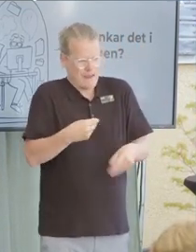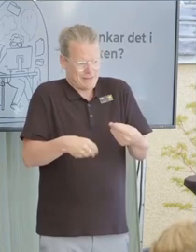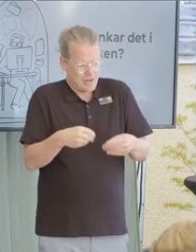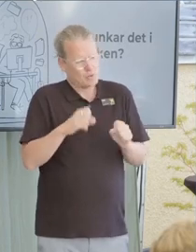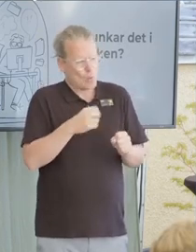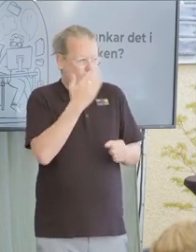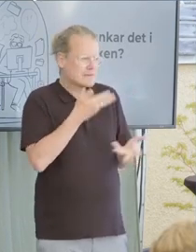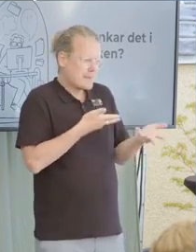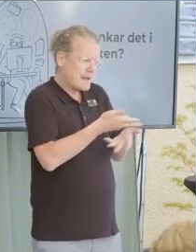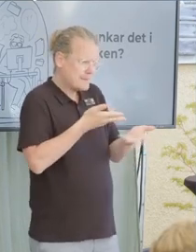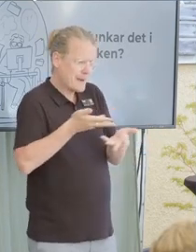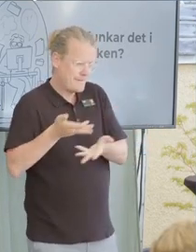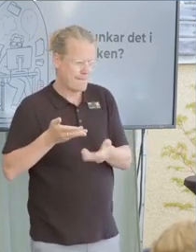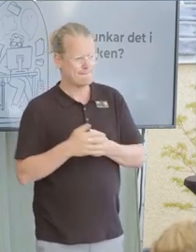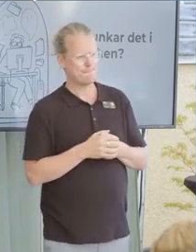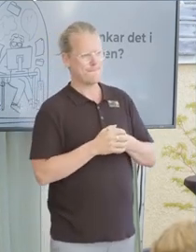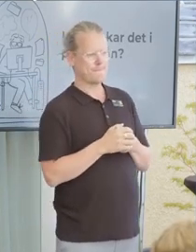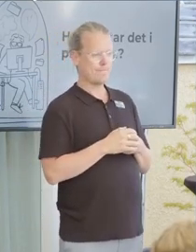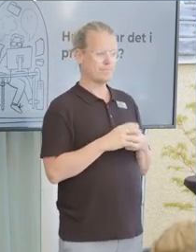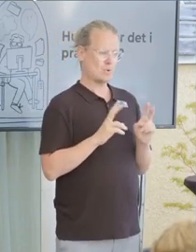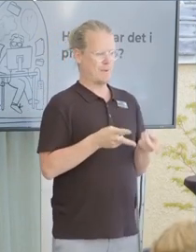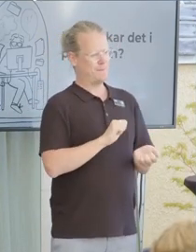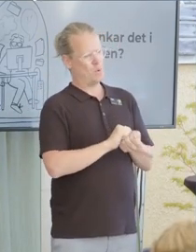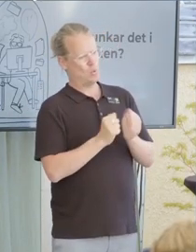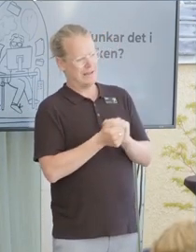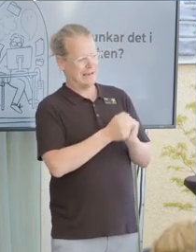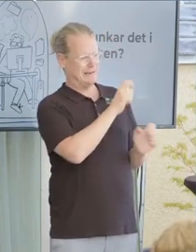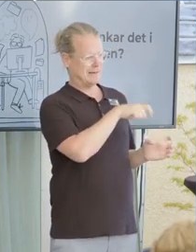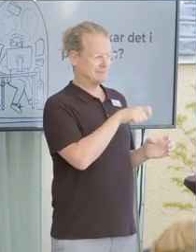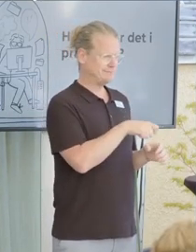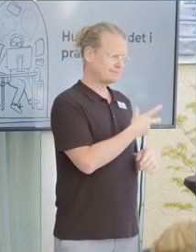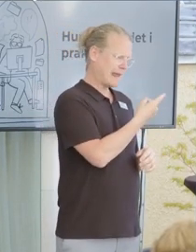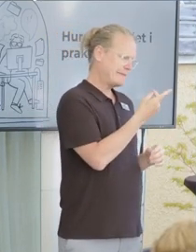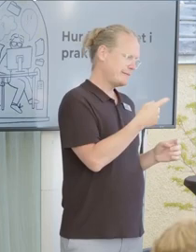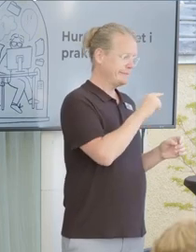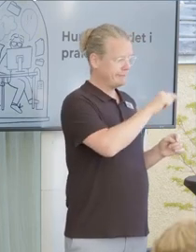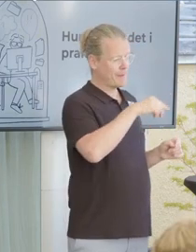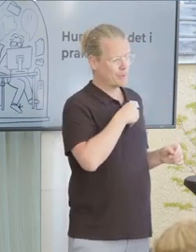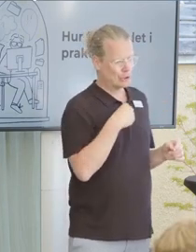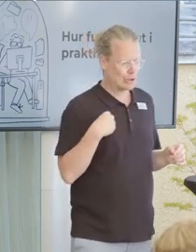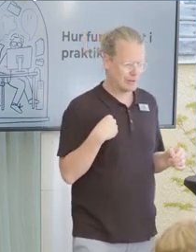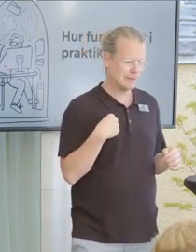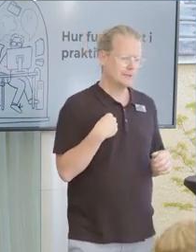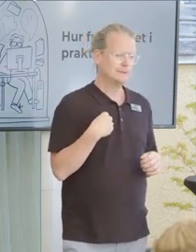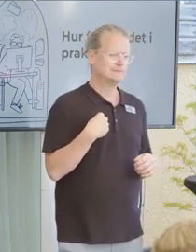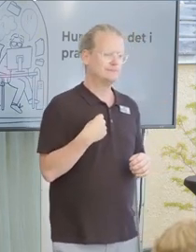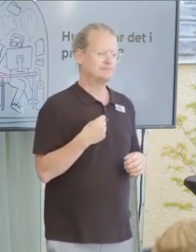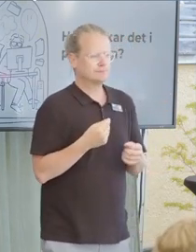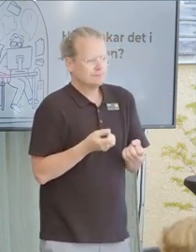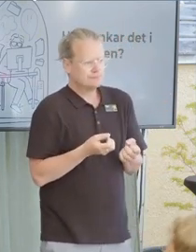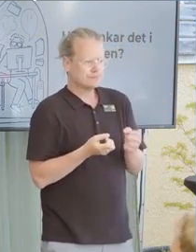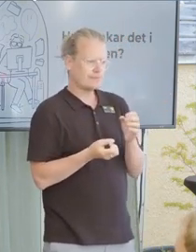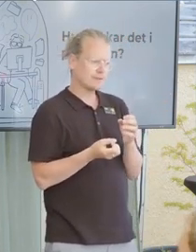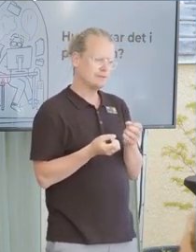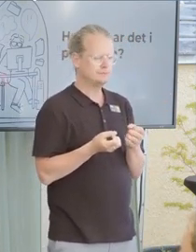politiker och även de myndigheter som finns och så vidare borde arbeta för att skapa licenser till lärosätena till